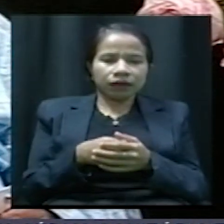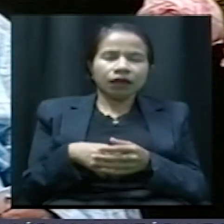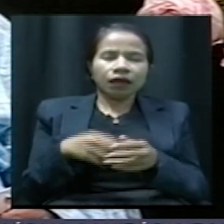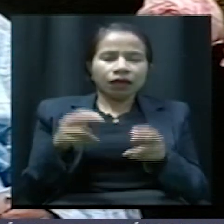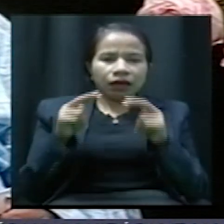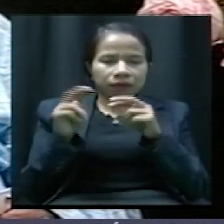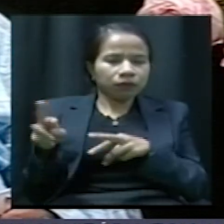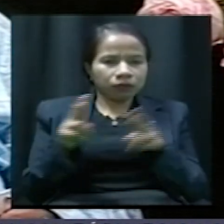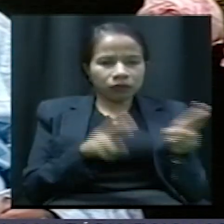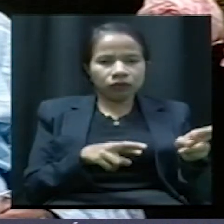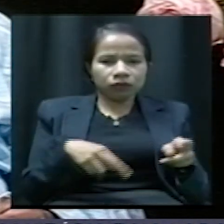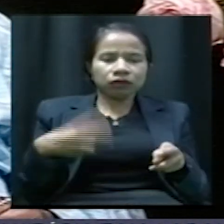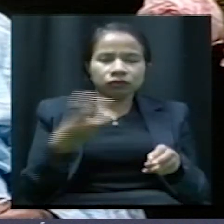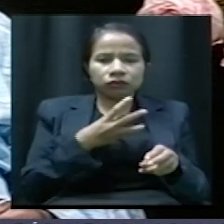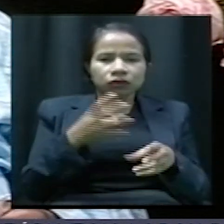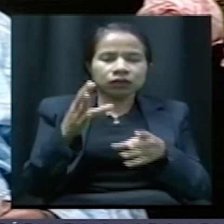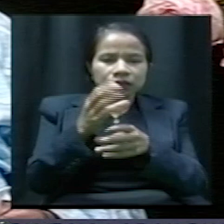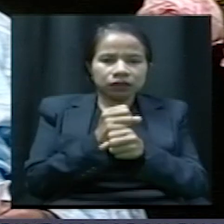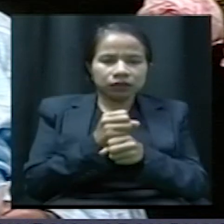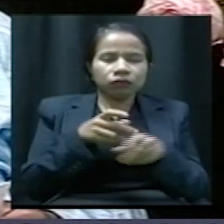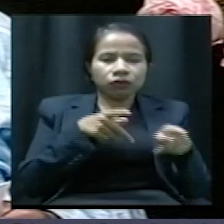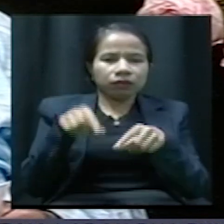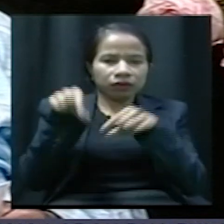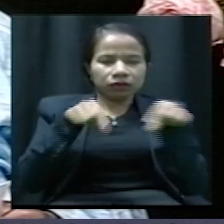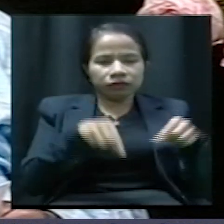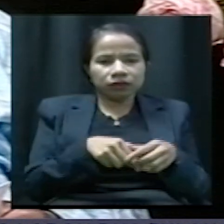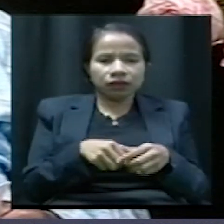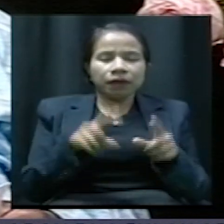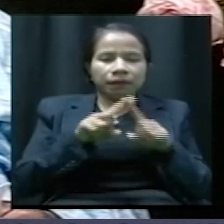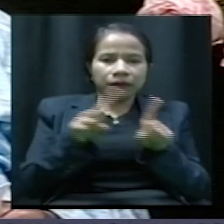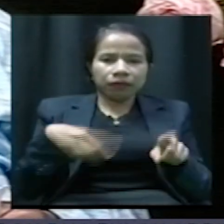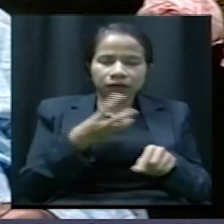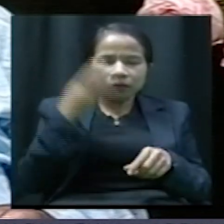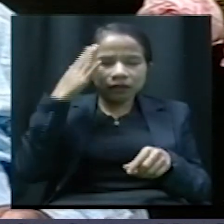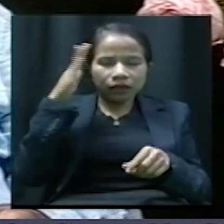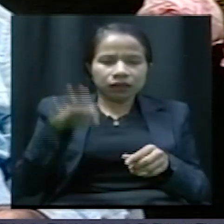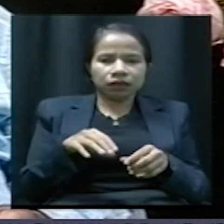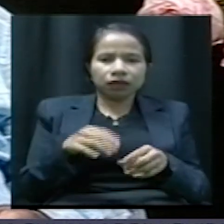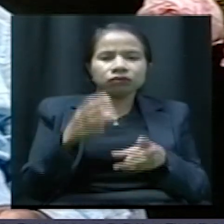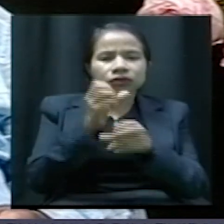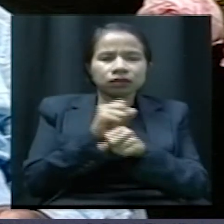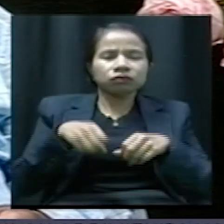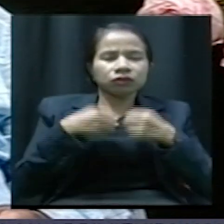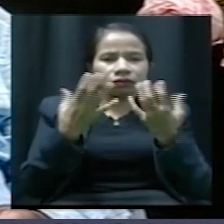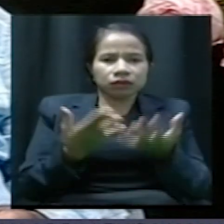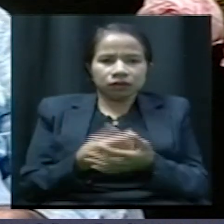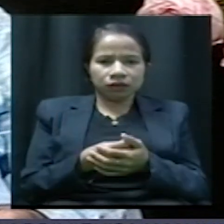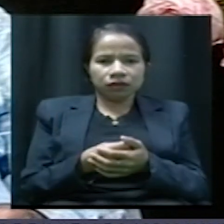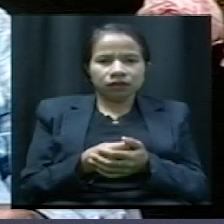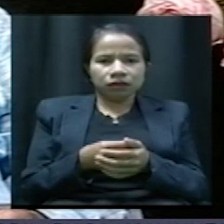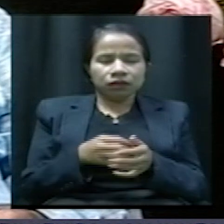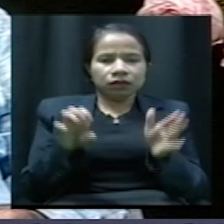mejor deficiencia mas amila tene un sado si viso sira exemplo ensan iha amini